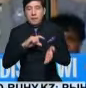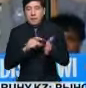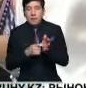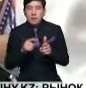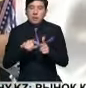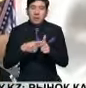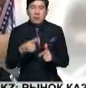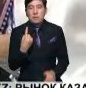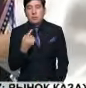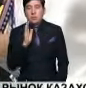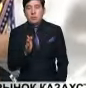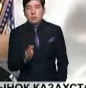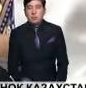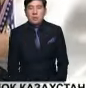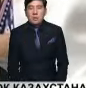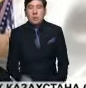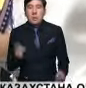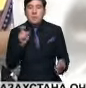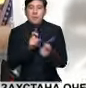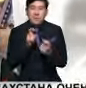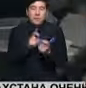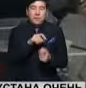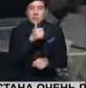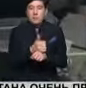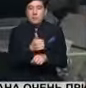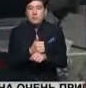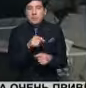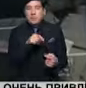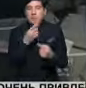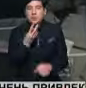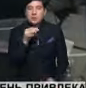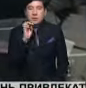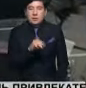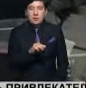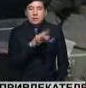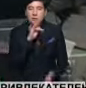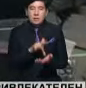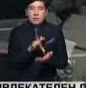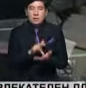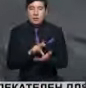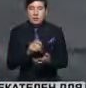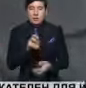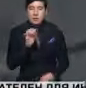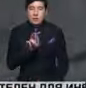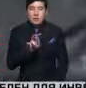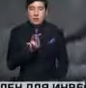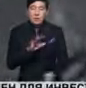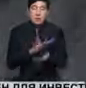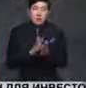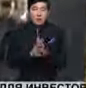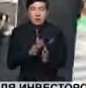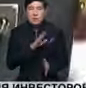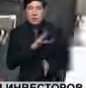я. Главная битва сейчас за колеблющиеся штаты. То есть те, которые всегда ведут себя непредсказуемо.